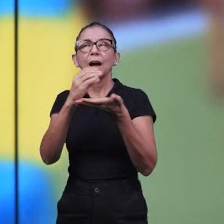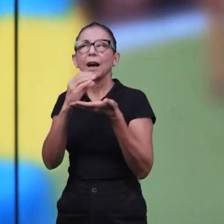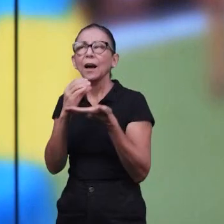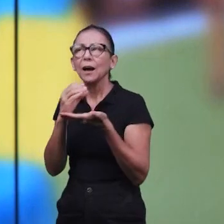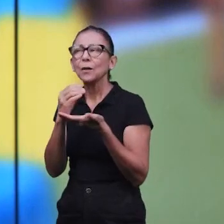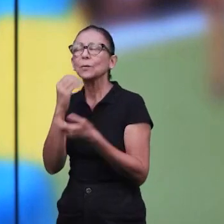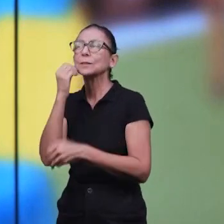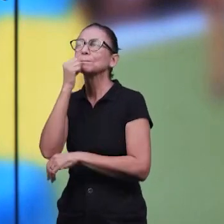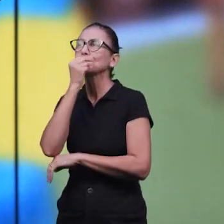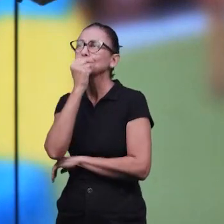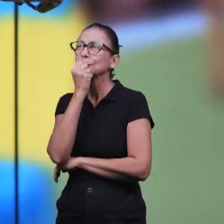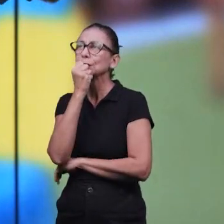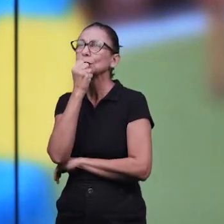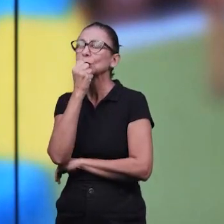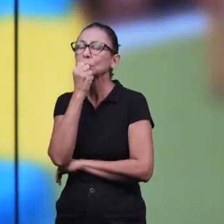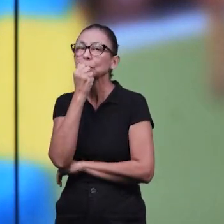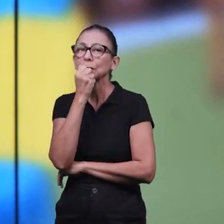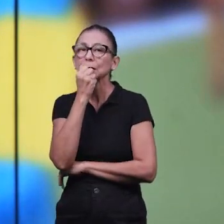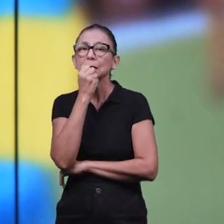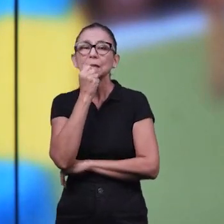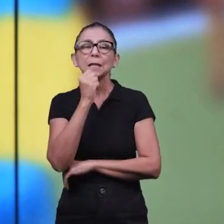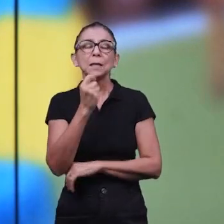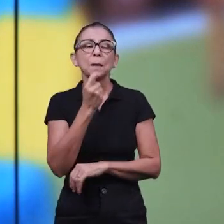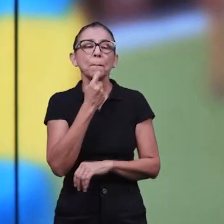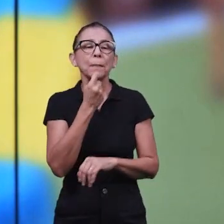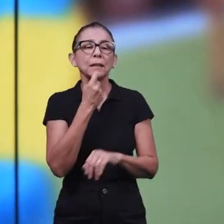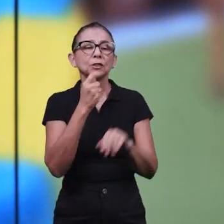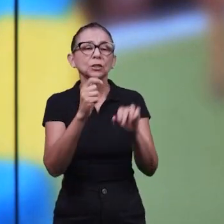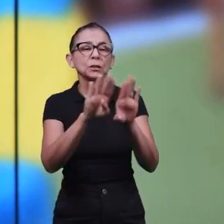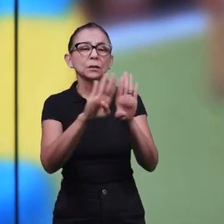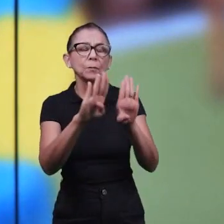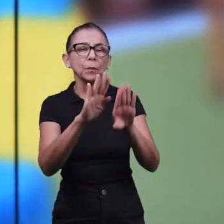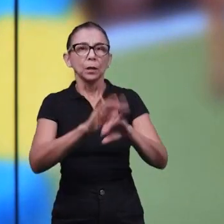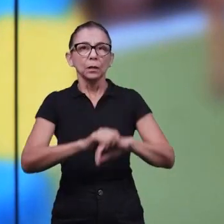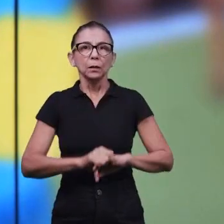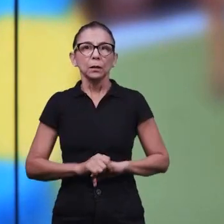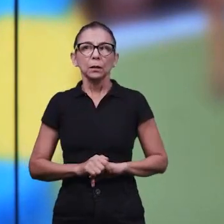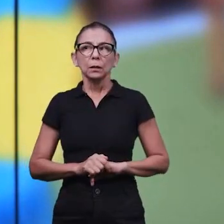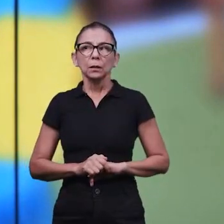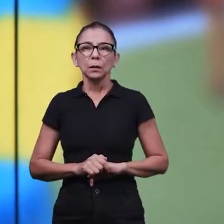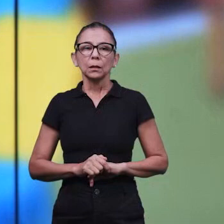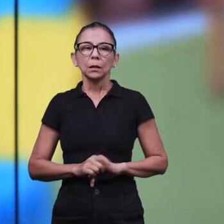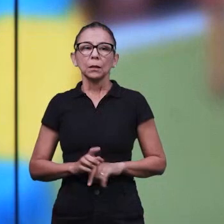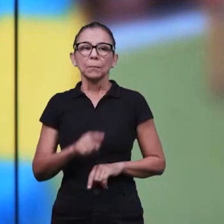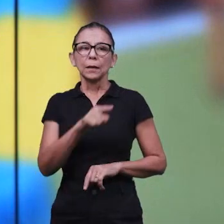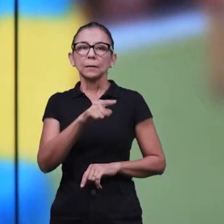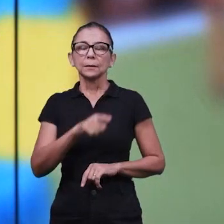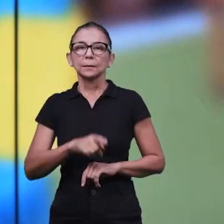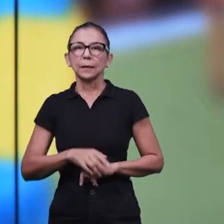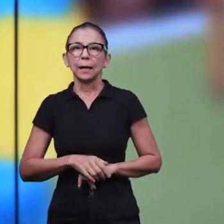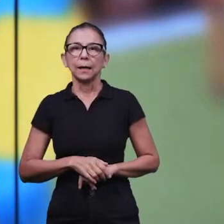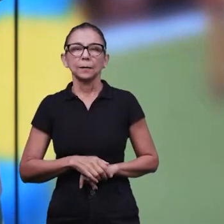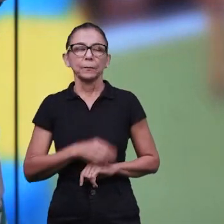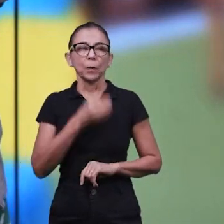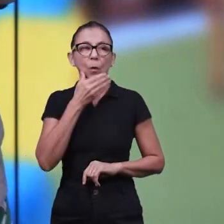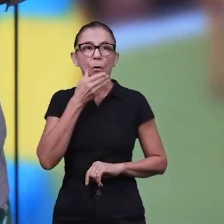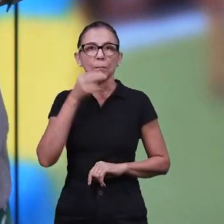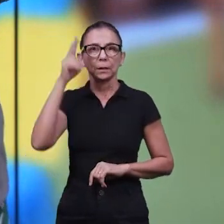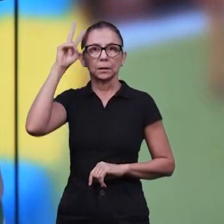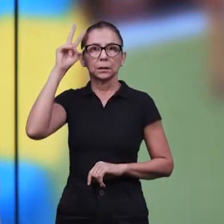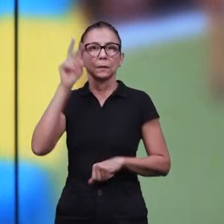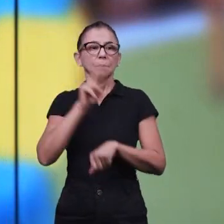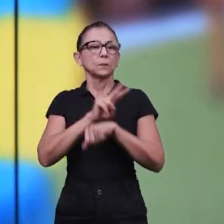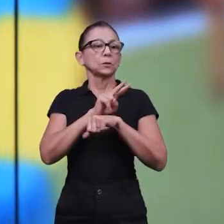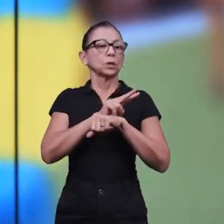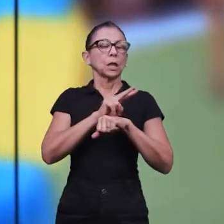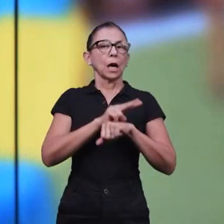Il se trouve que Bethléem était encerclé par les Philistins, qui étaient des ennemis du peuple de Dieu. Ce n'était pas une